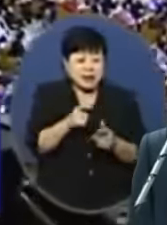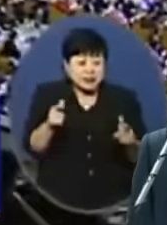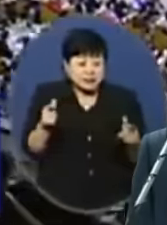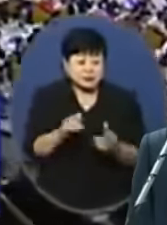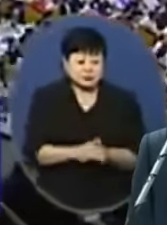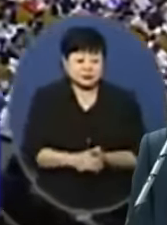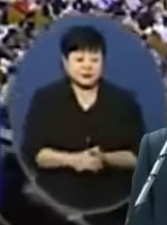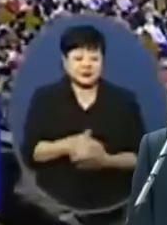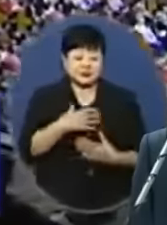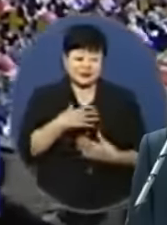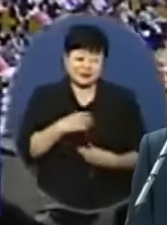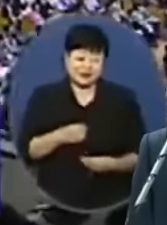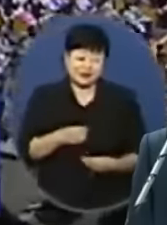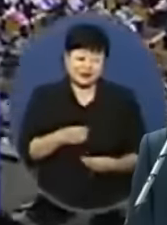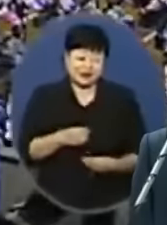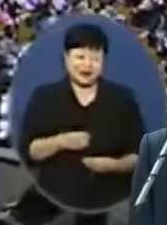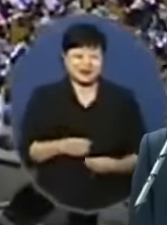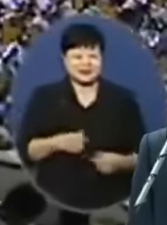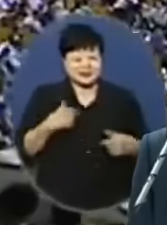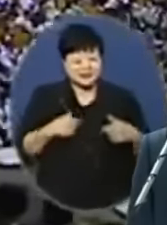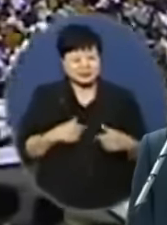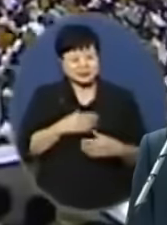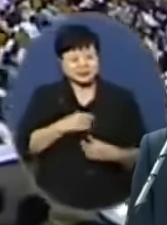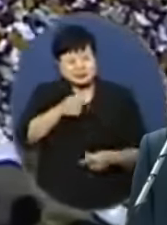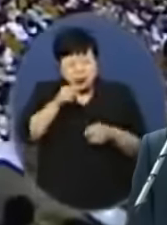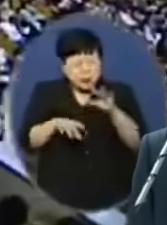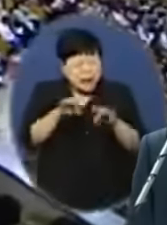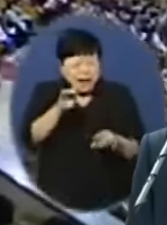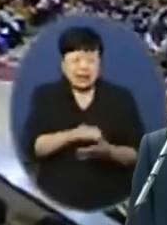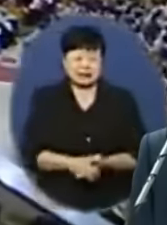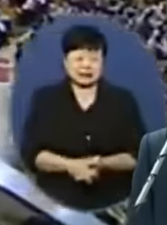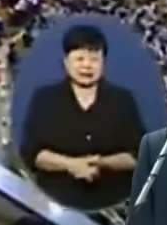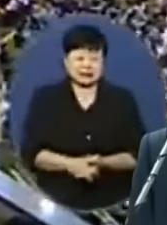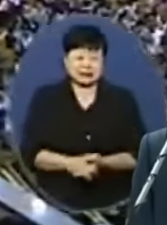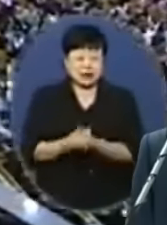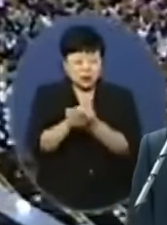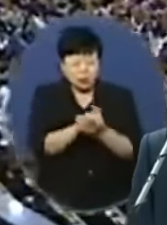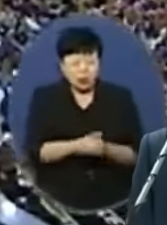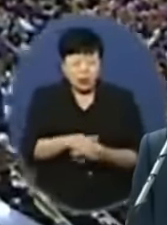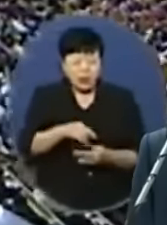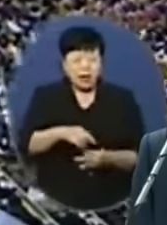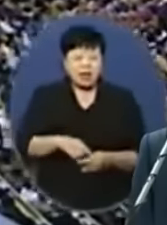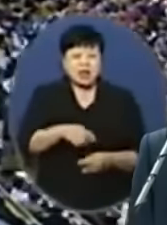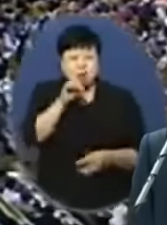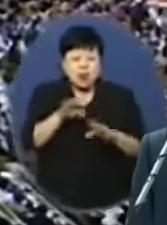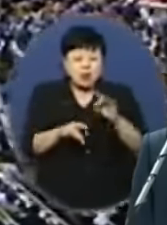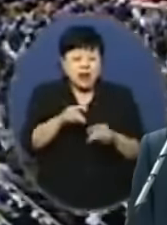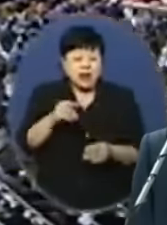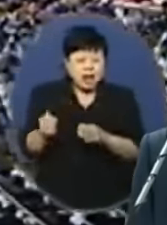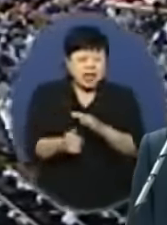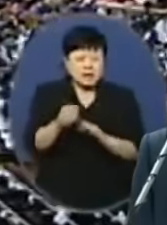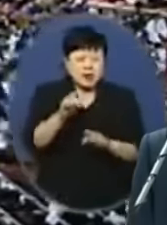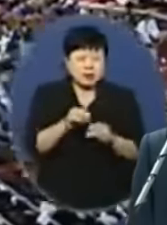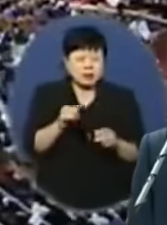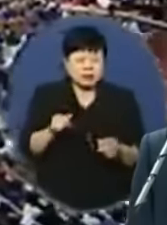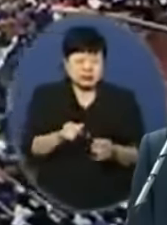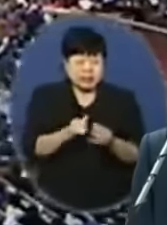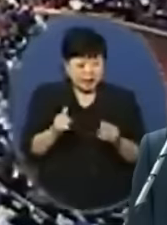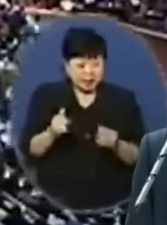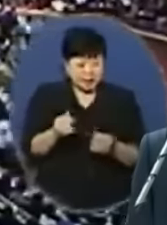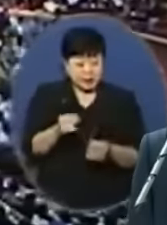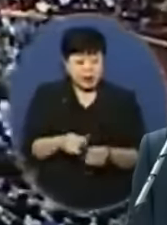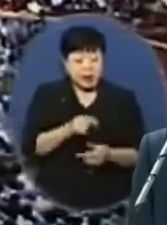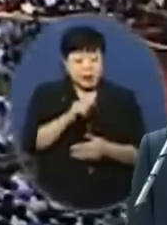것입니다. 평안이 목마르고 기쁨이 목마르고 화해가 목마르고 희망이 목마른 사람,